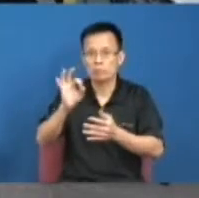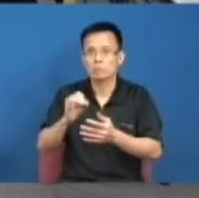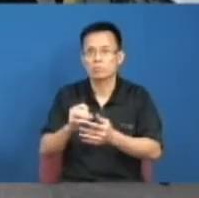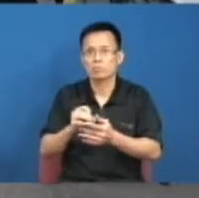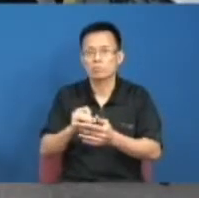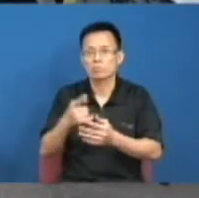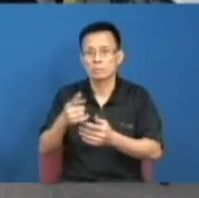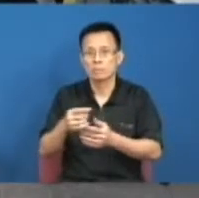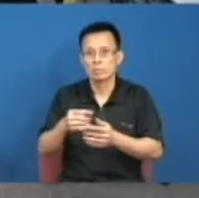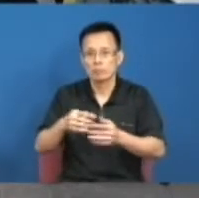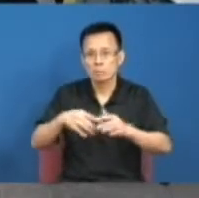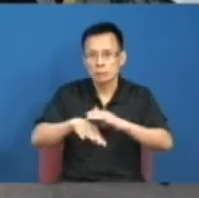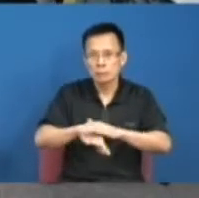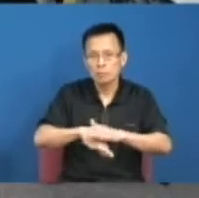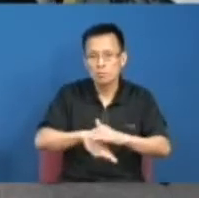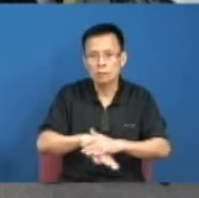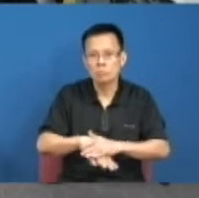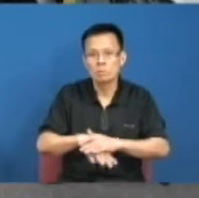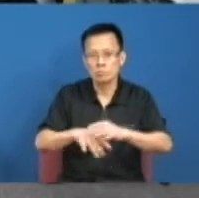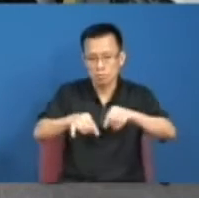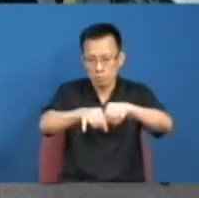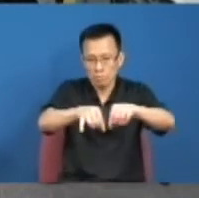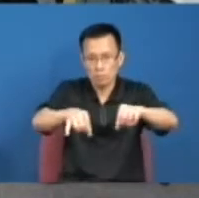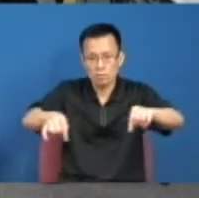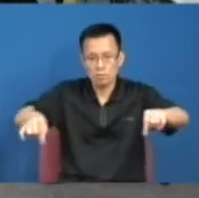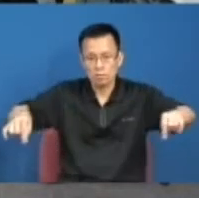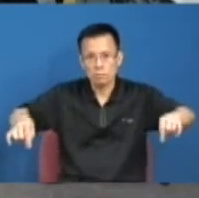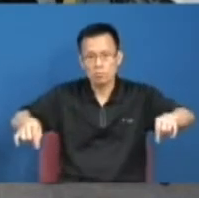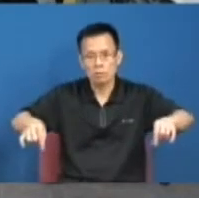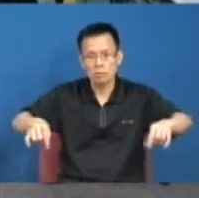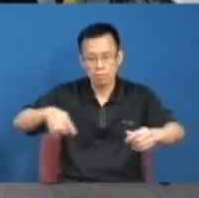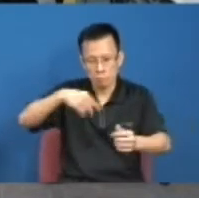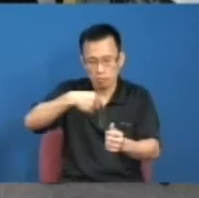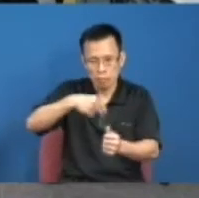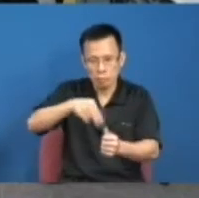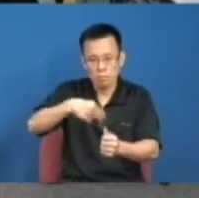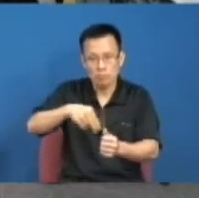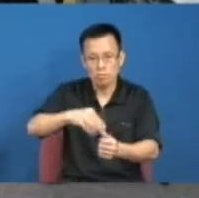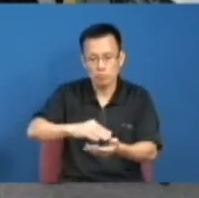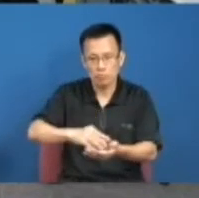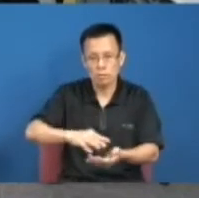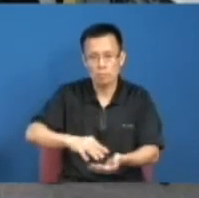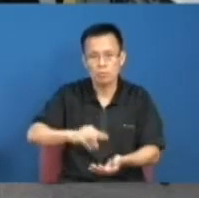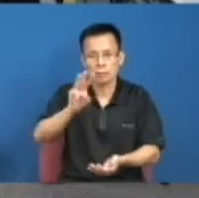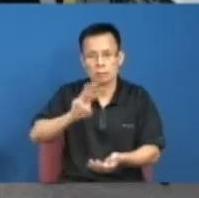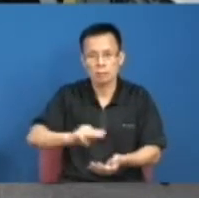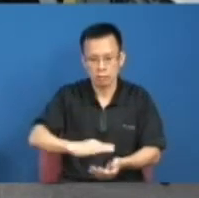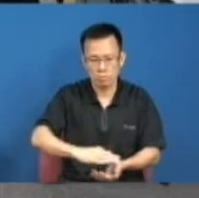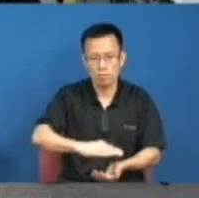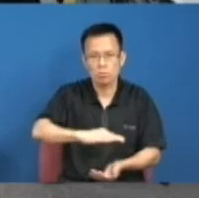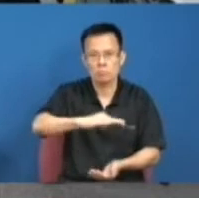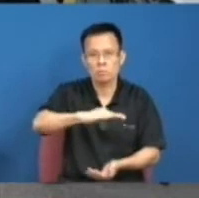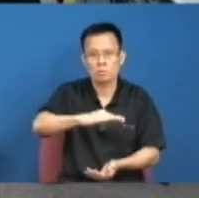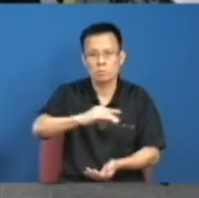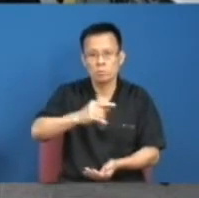喺嗰個窗褥嗰、那個嗰條軌道嗰度，咁變咗養水，佢慢慢咧就滲透。即係如果你有去水窿咧，